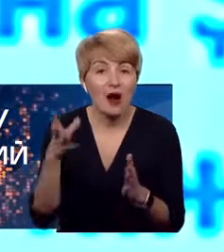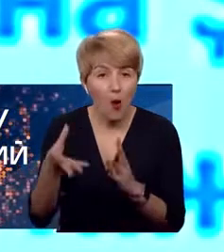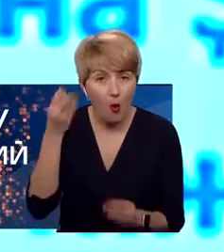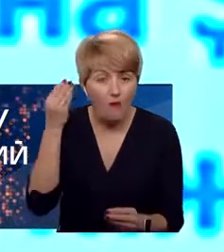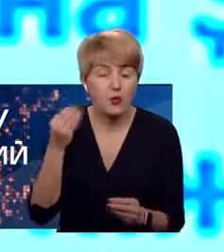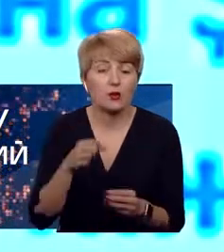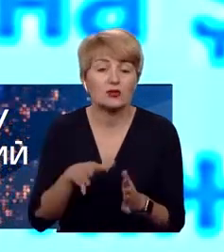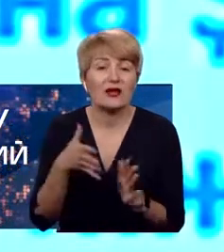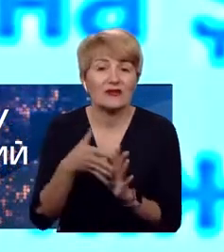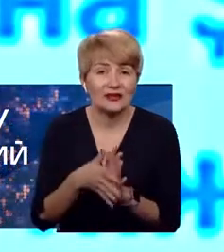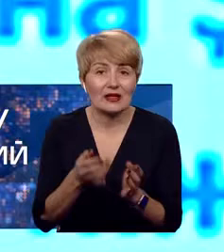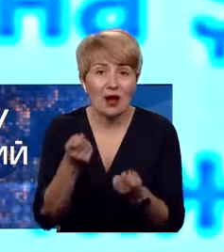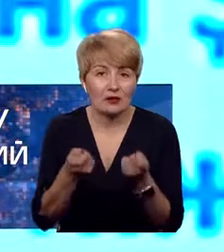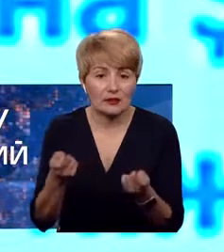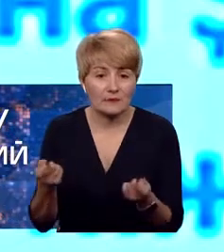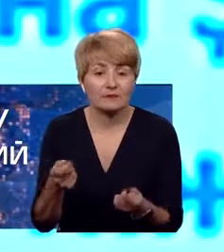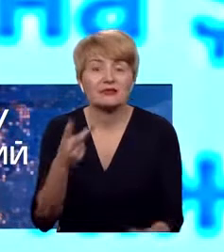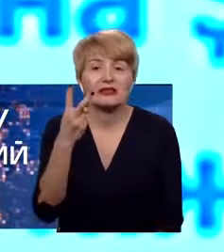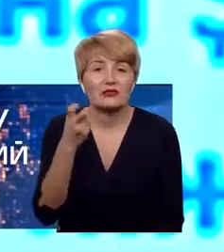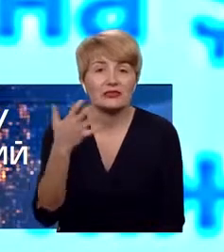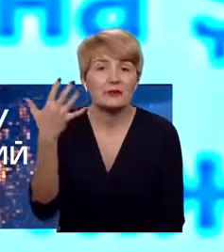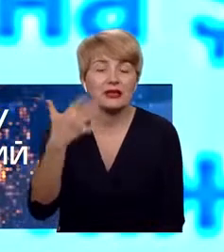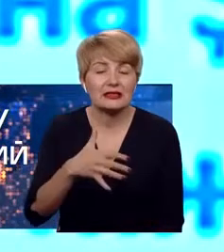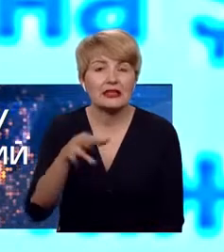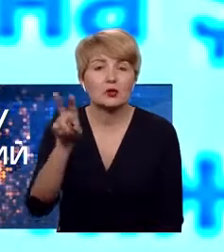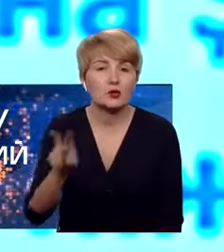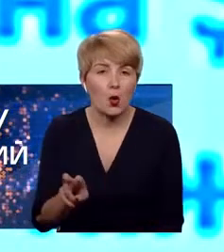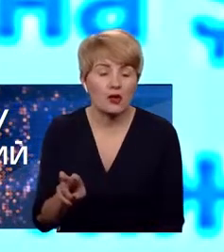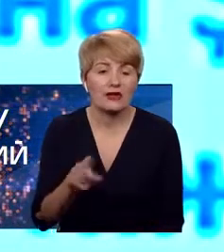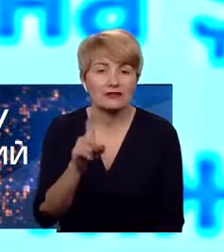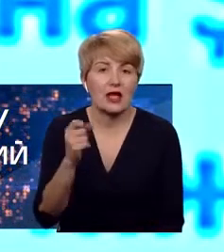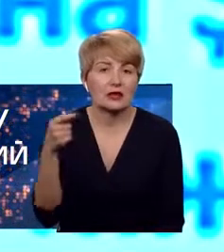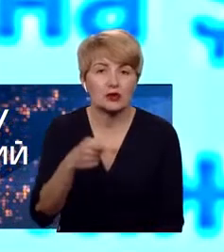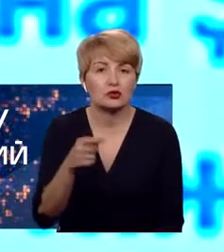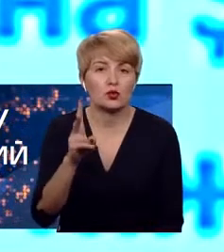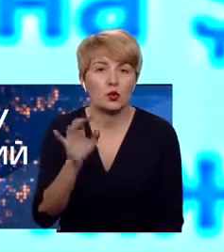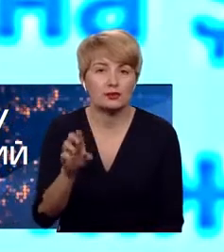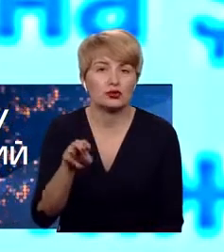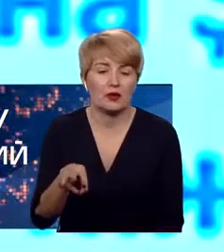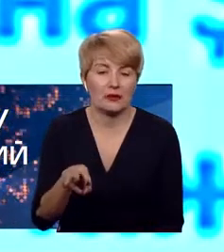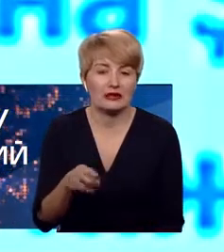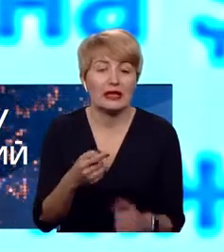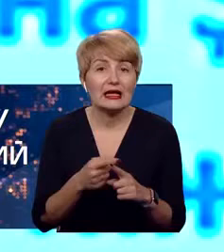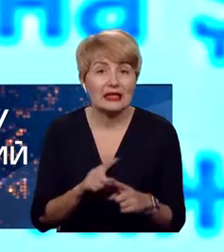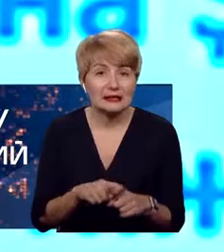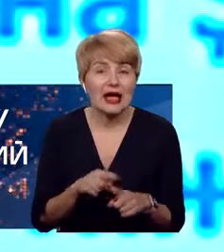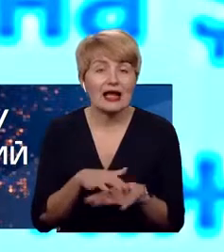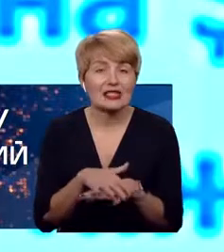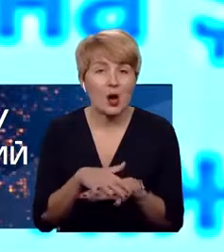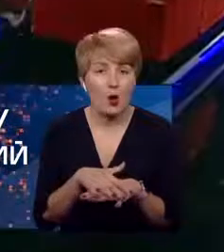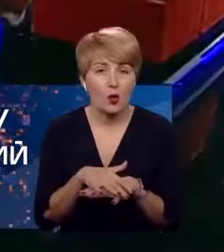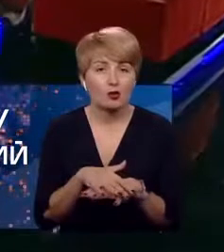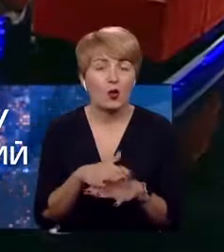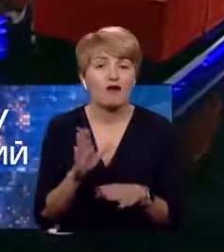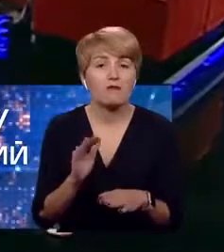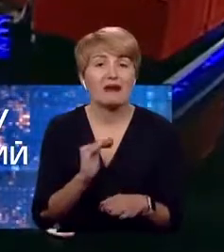всі споріднені витрати. Зрозуміло, без податків, витрати $250 за 1000 кубічних метрів. Зрозуміло. Це єдиний розрахунок. Більш того, в приватних